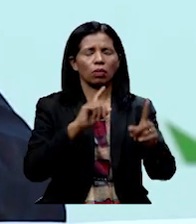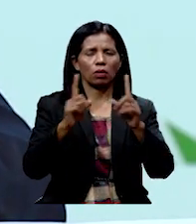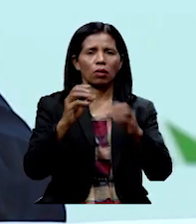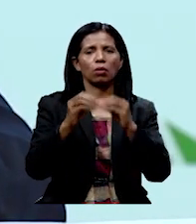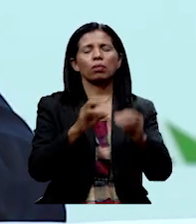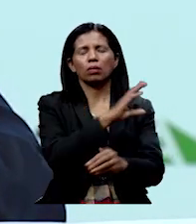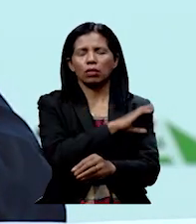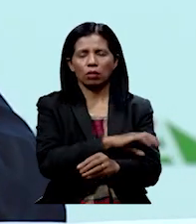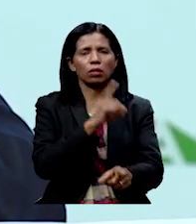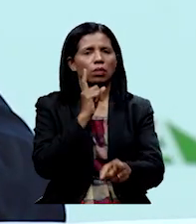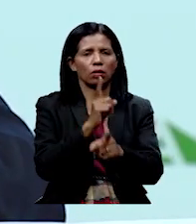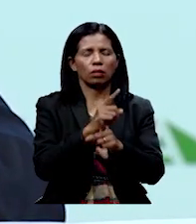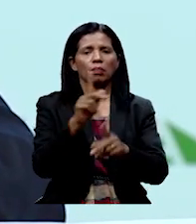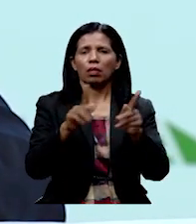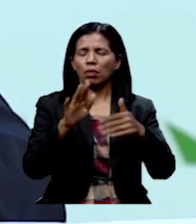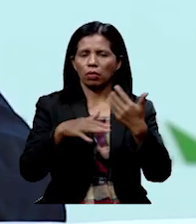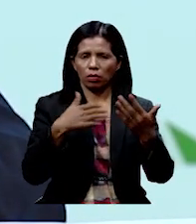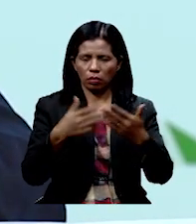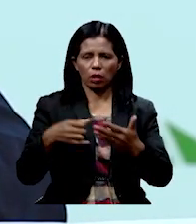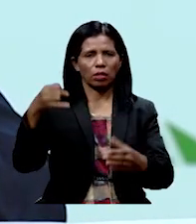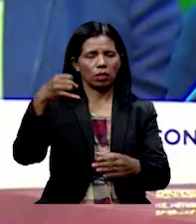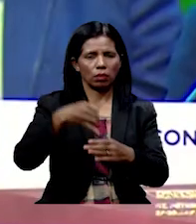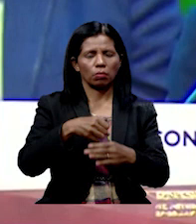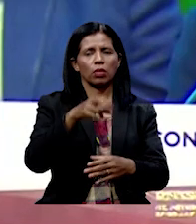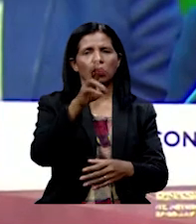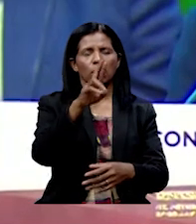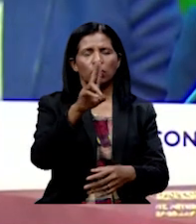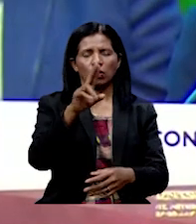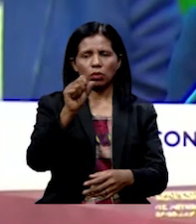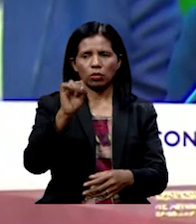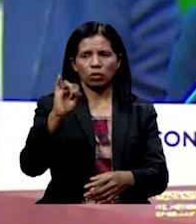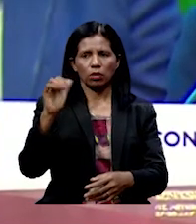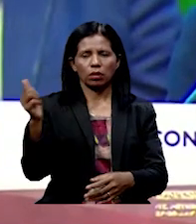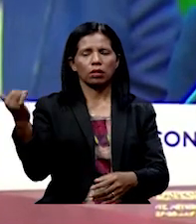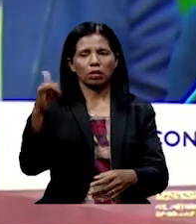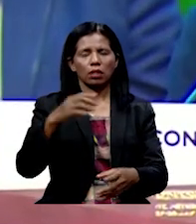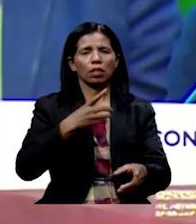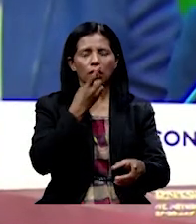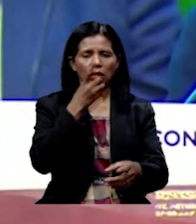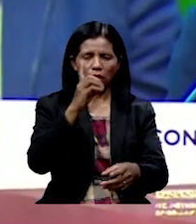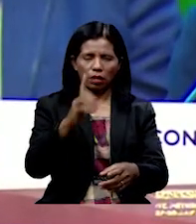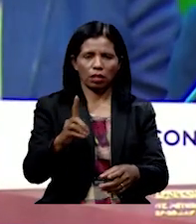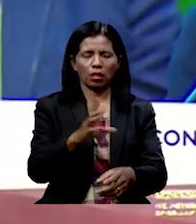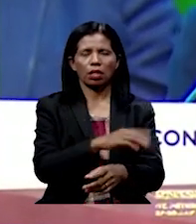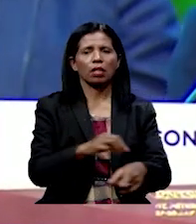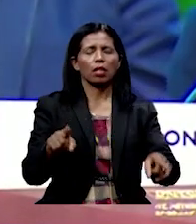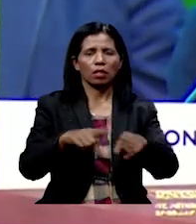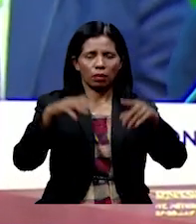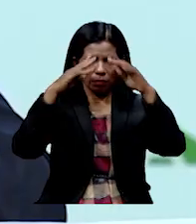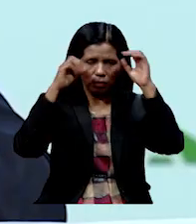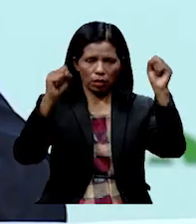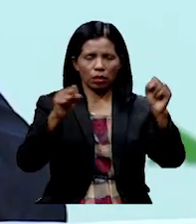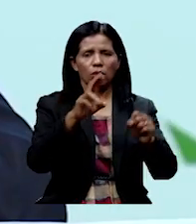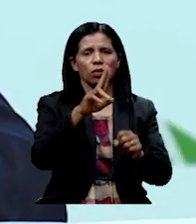сигуранса не бе игуал, бе ема хоту, инглуимос по Русия. Сира declara una idea de nudar Сира en posición oficial. Presidente de Ucrania